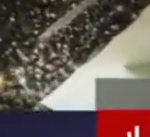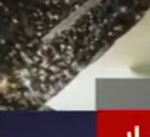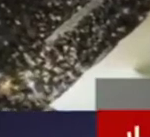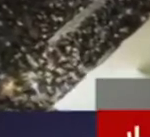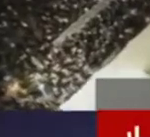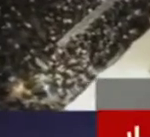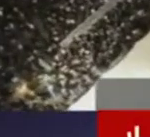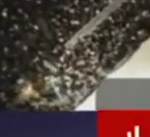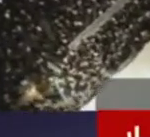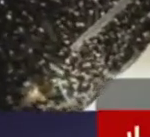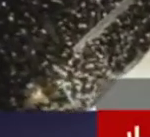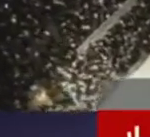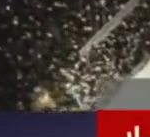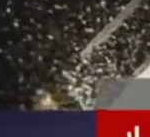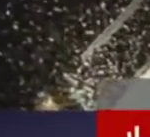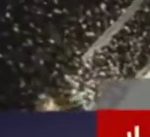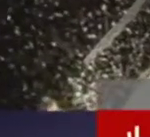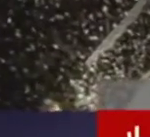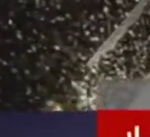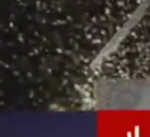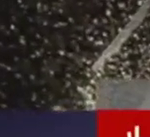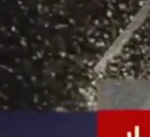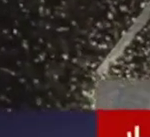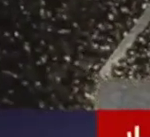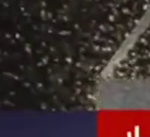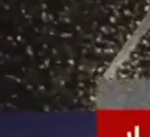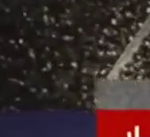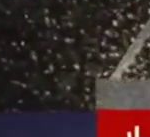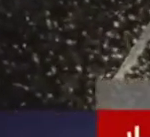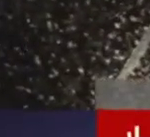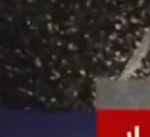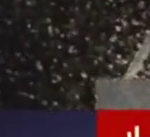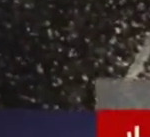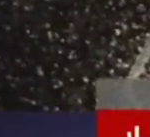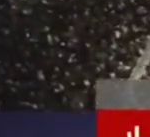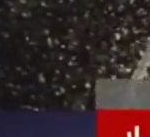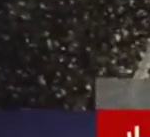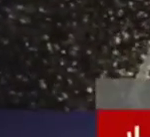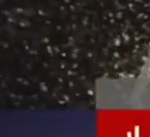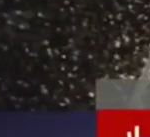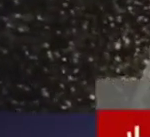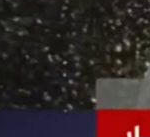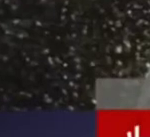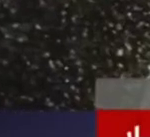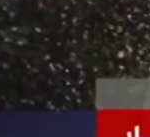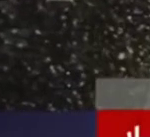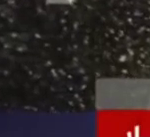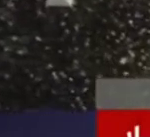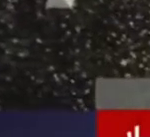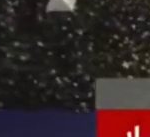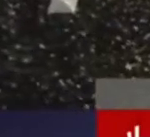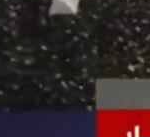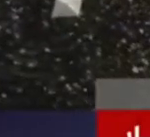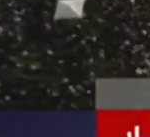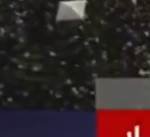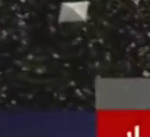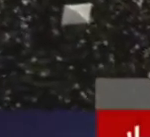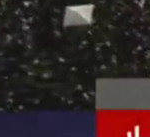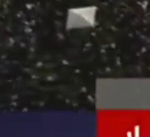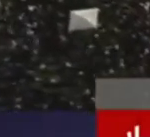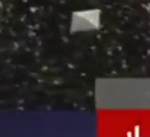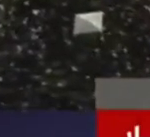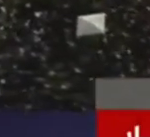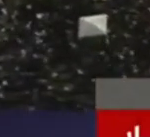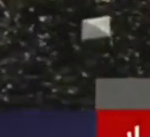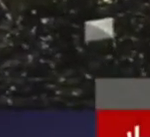وشكك ان كانت قواتنا قادره على الوقوف امام كل هذه التحديات